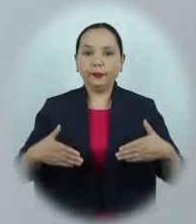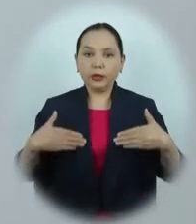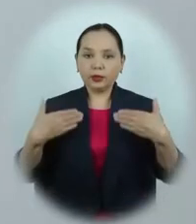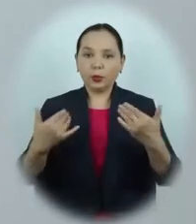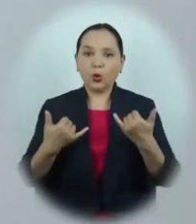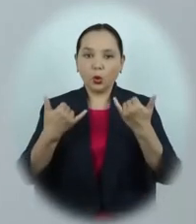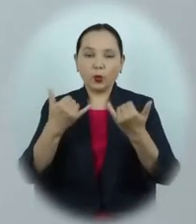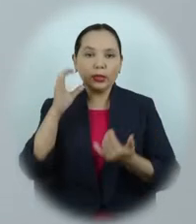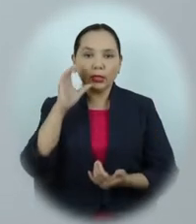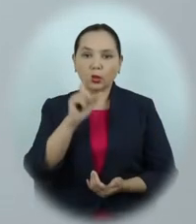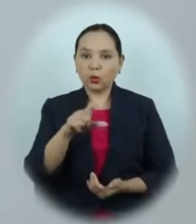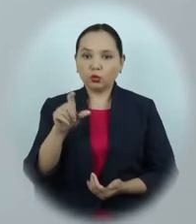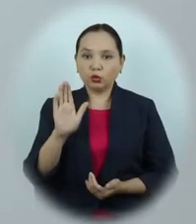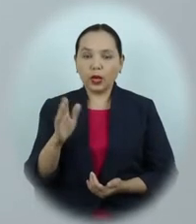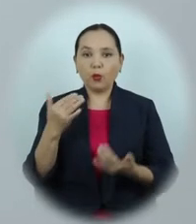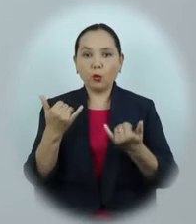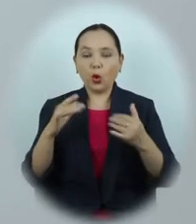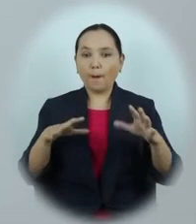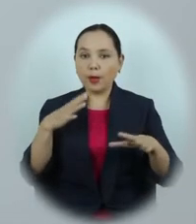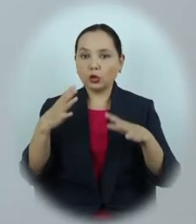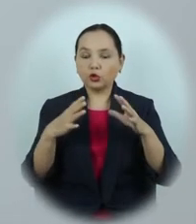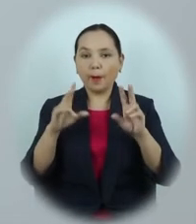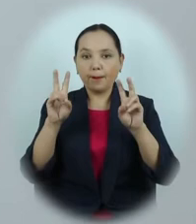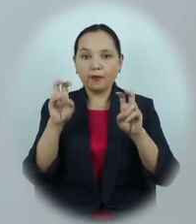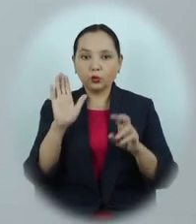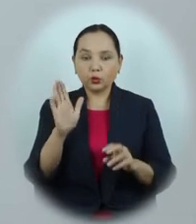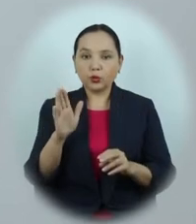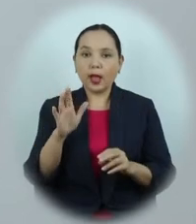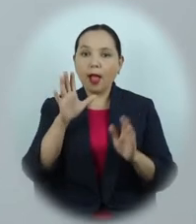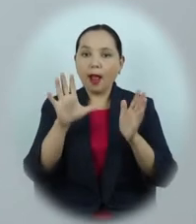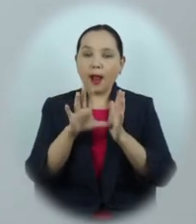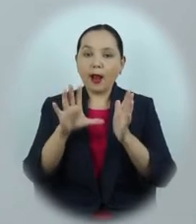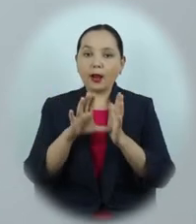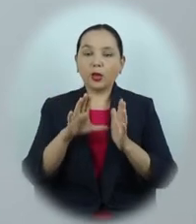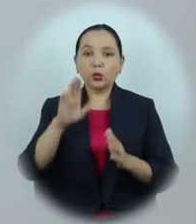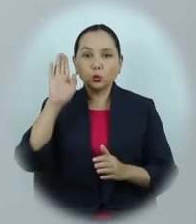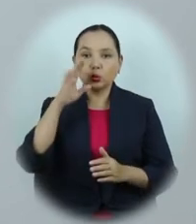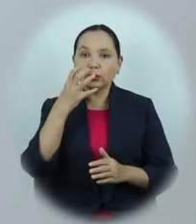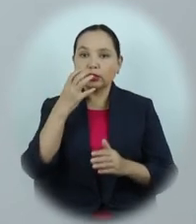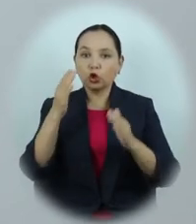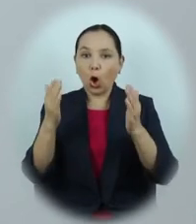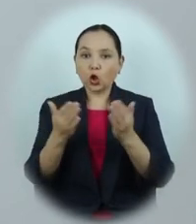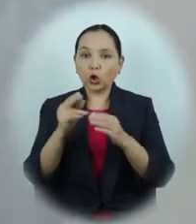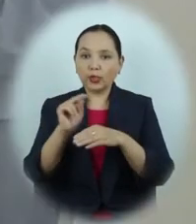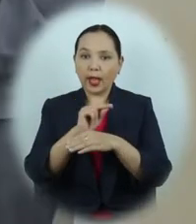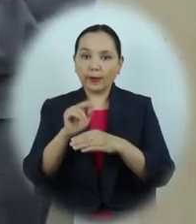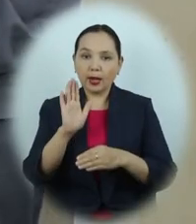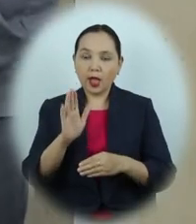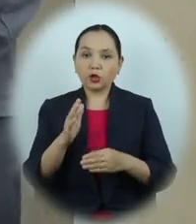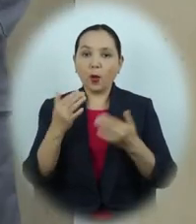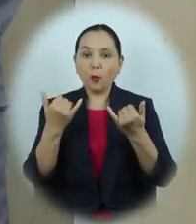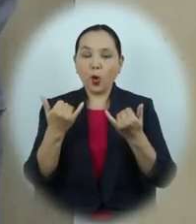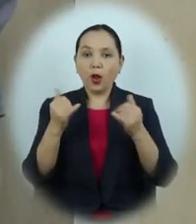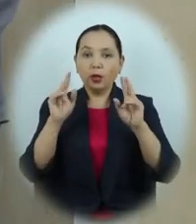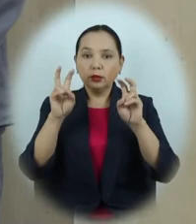Assalomu alaykum, hurmatli tinglovchilar. Bugungi mashg'ulotimiz mavzusi elektr suv isitish qozonini ta'mirlash.